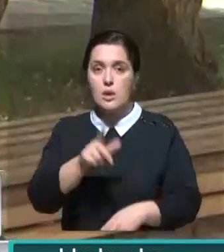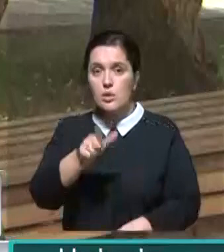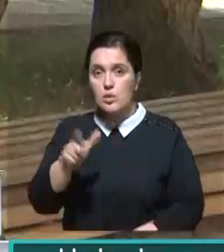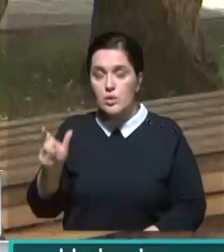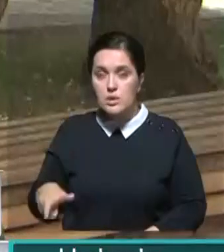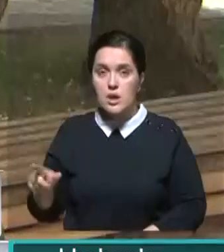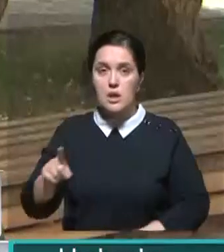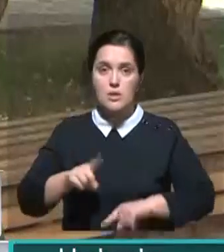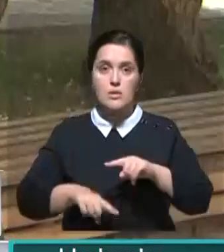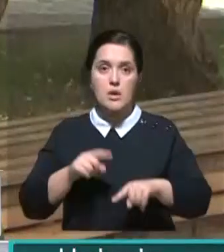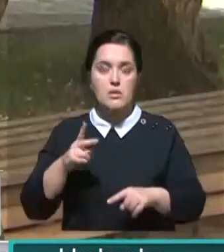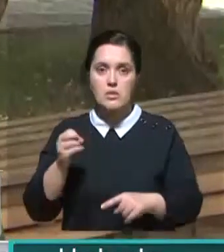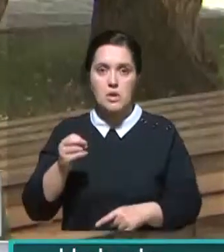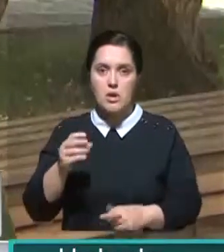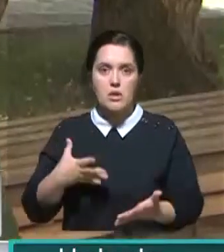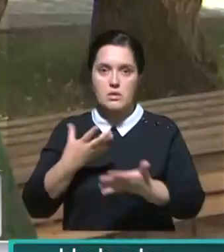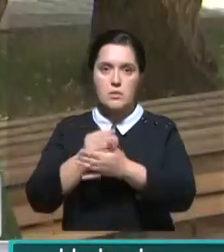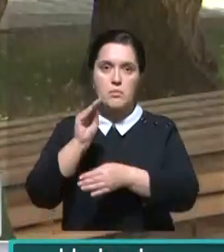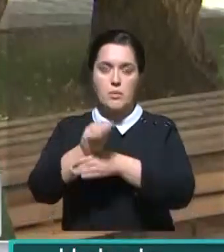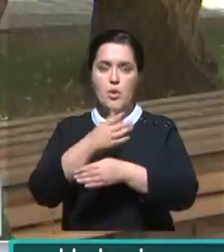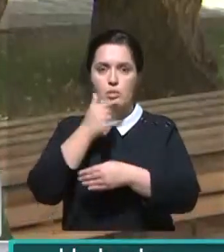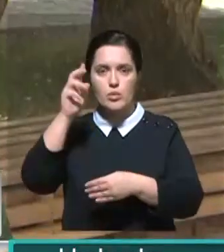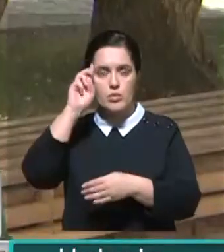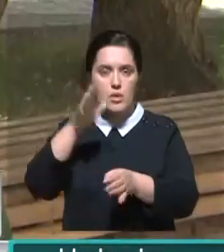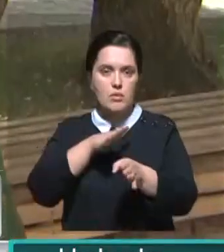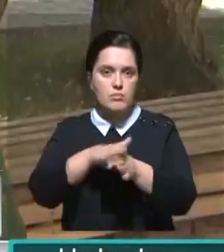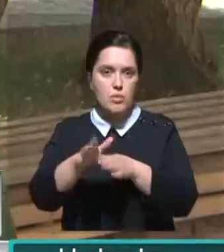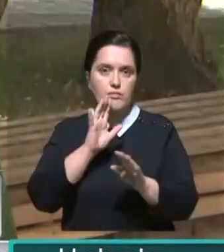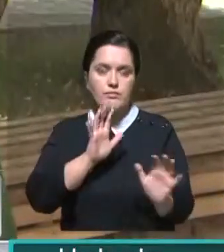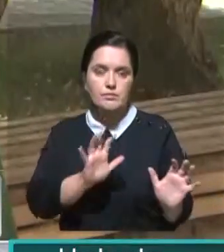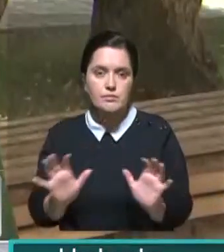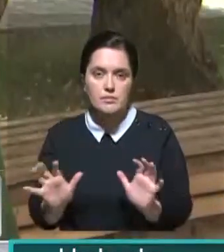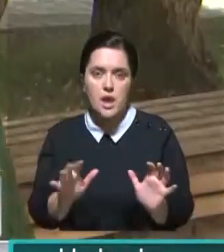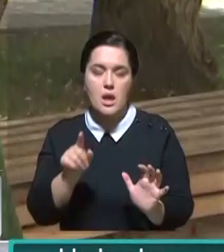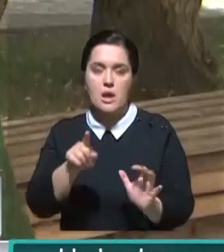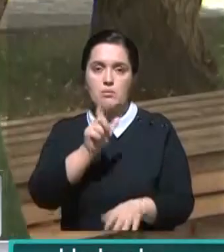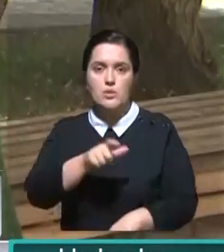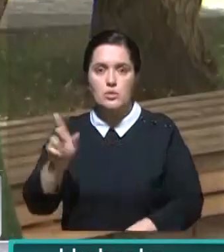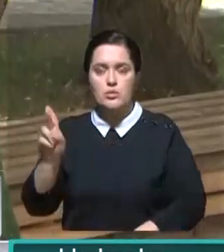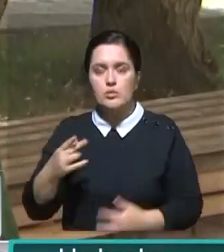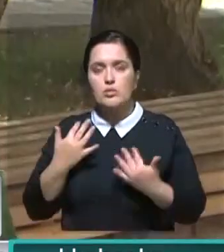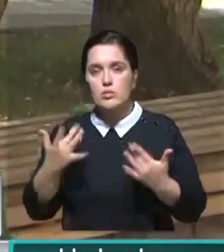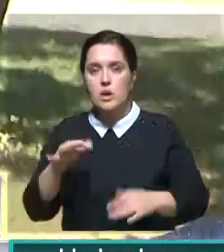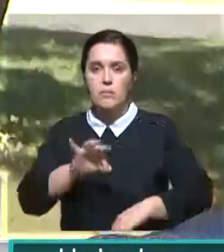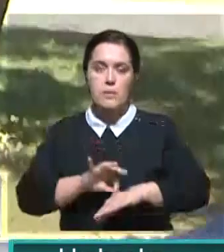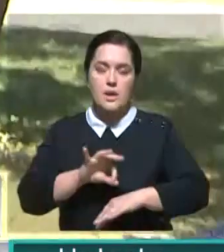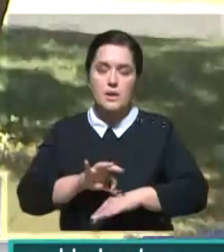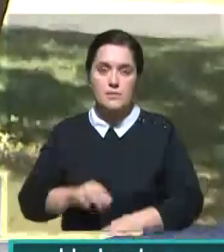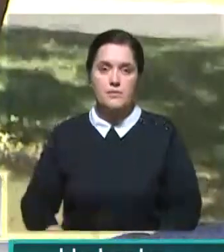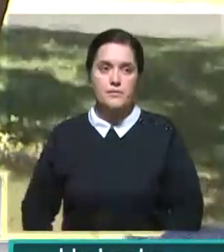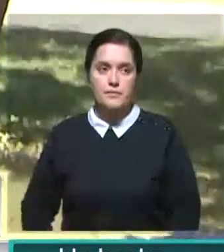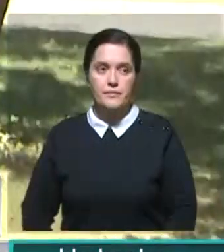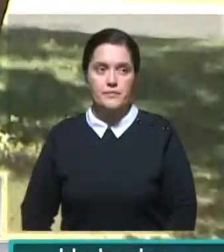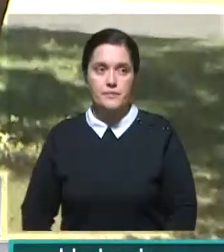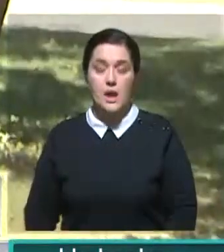находятся здесь, их родственников, не доплачивают. То есть государство полностью взяло опеку над теми людьми, которые нуждаются в поддержке. Что на